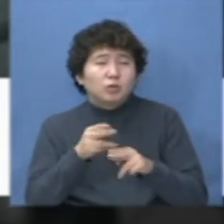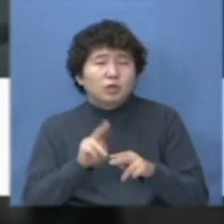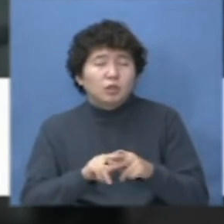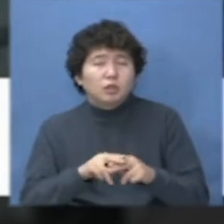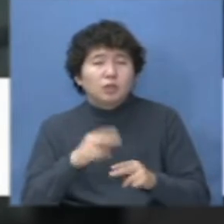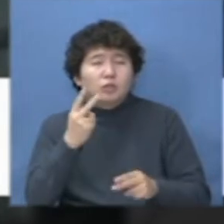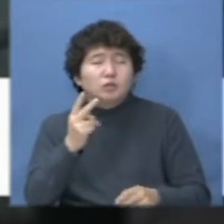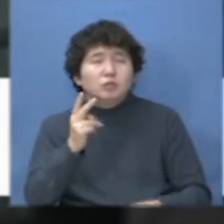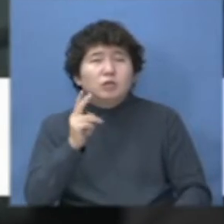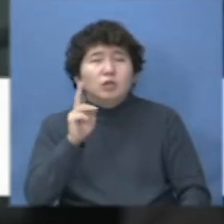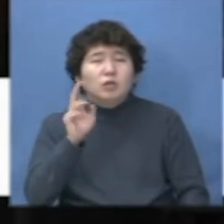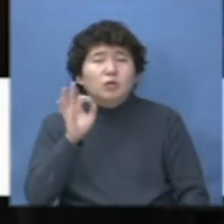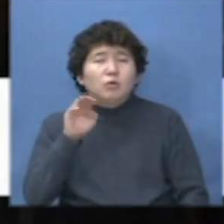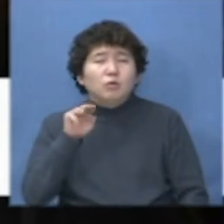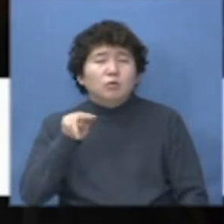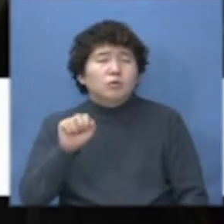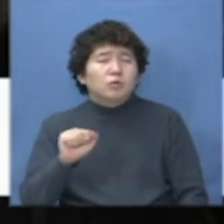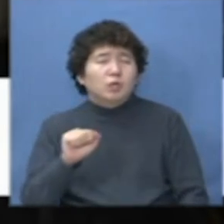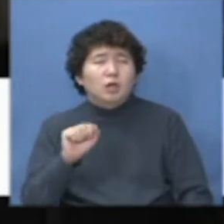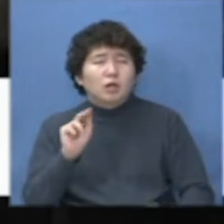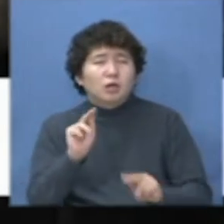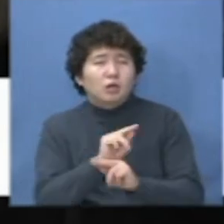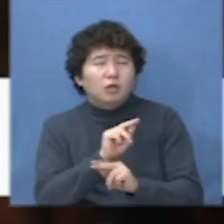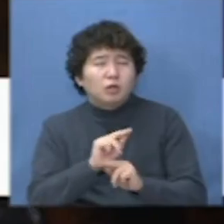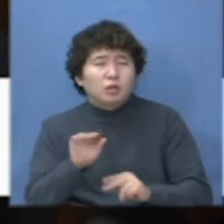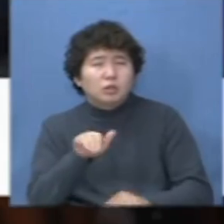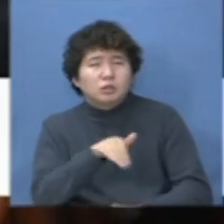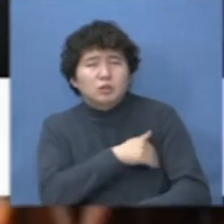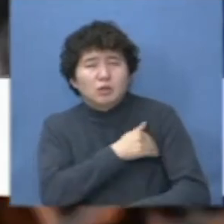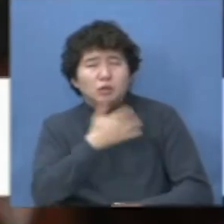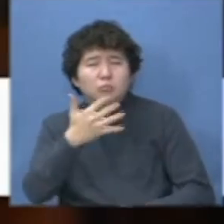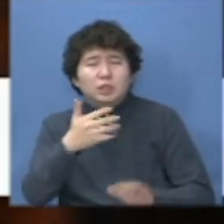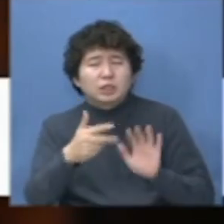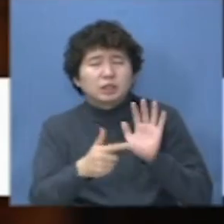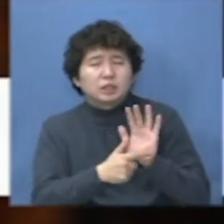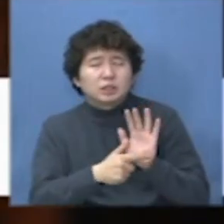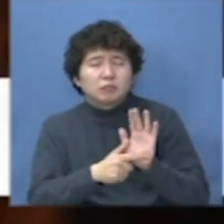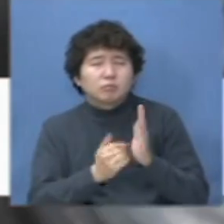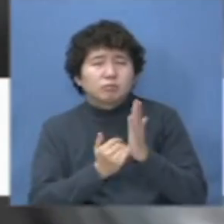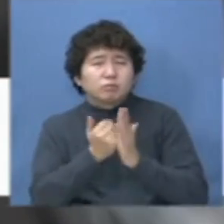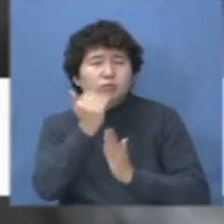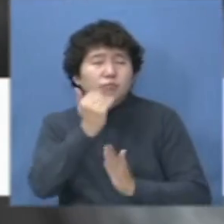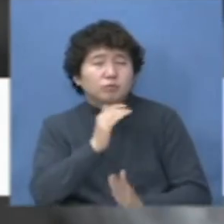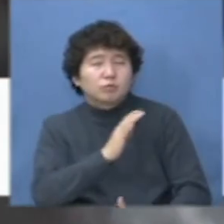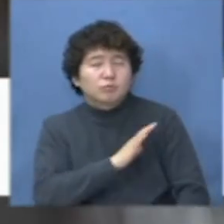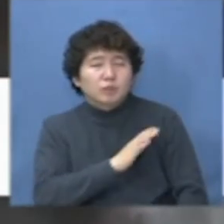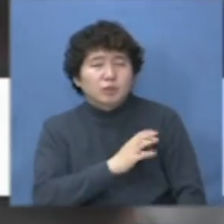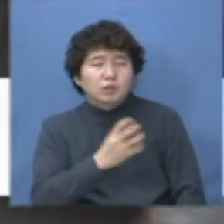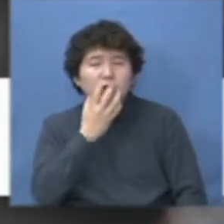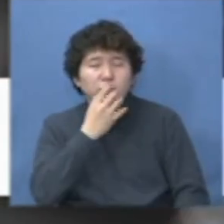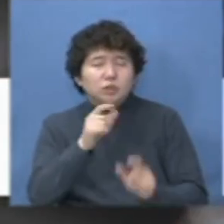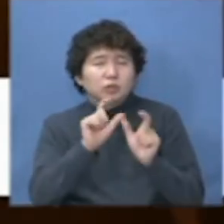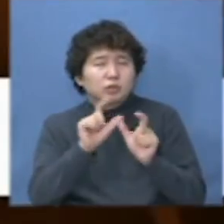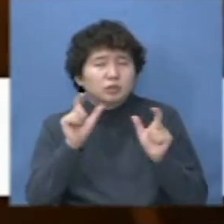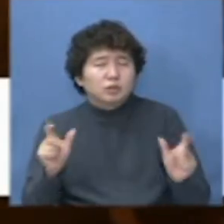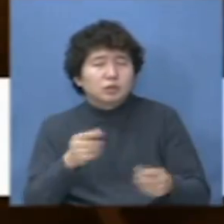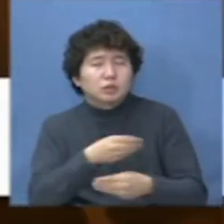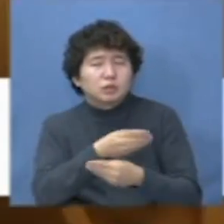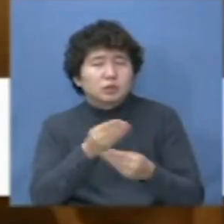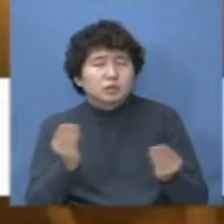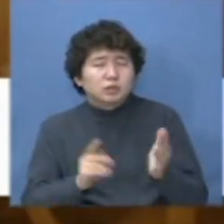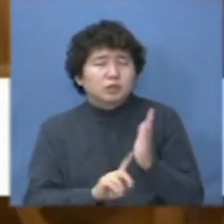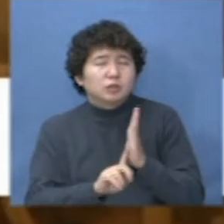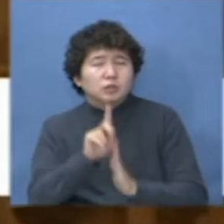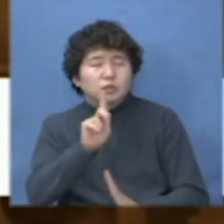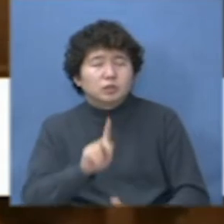қазандық қондырғысы іске қосылып, температуралық режимі 27 градусқа дейін көтерілді. Осылайша жылу беру басталды. По